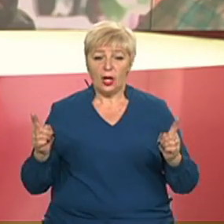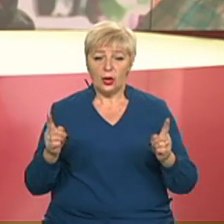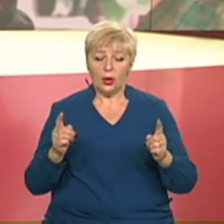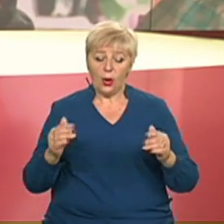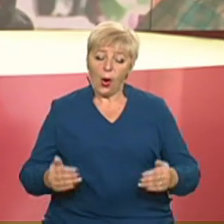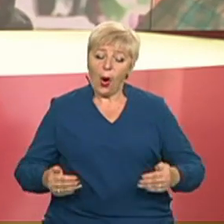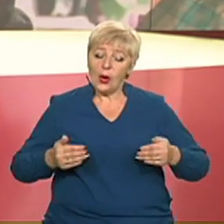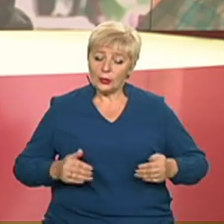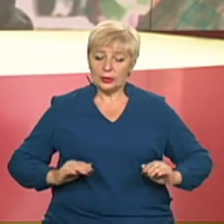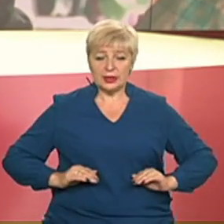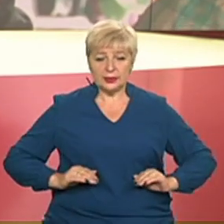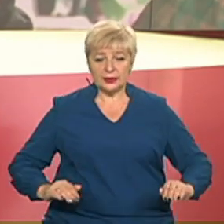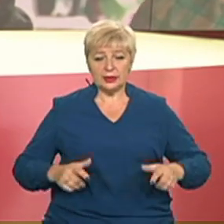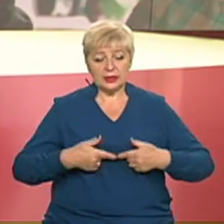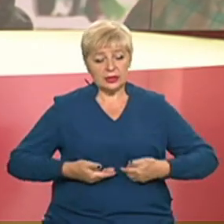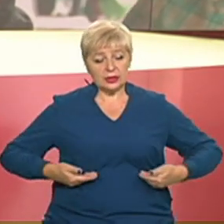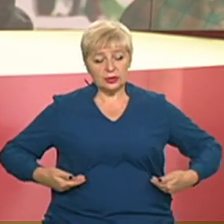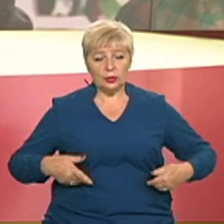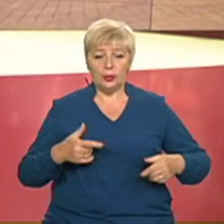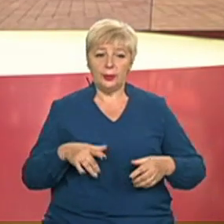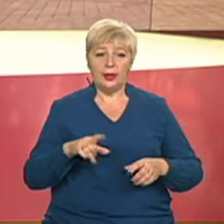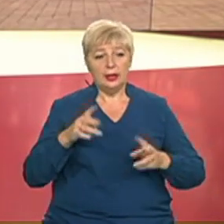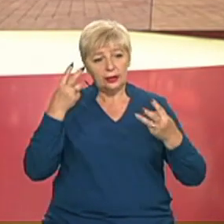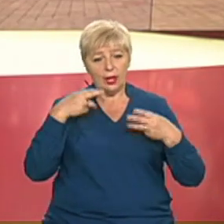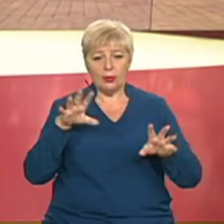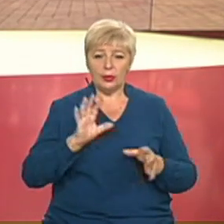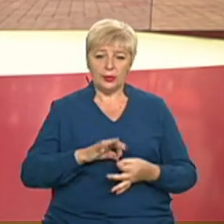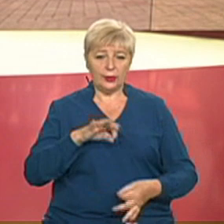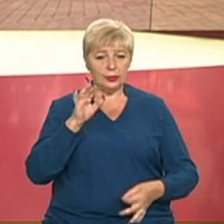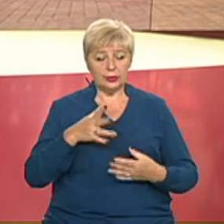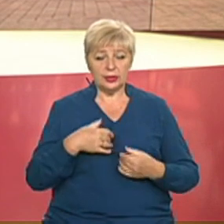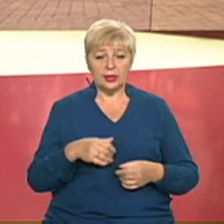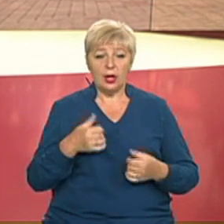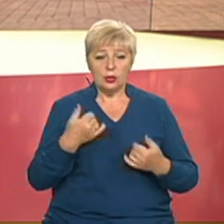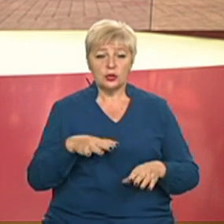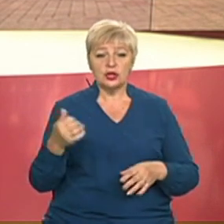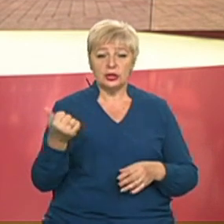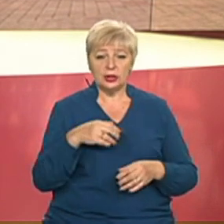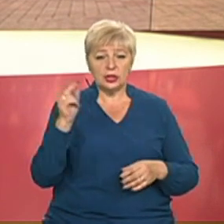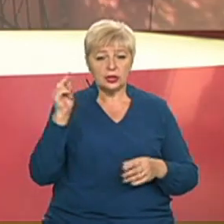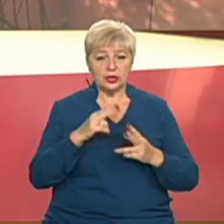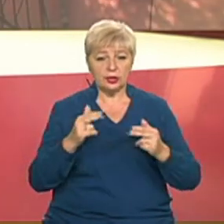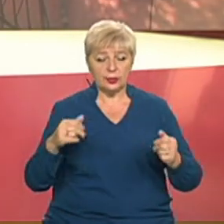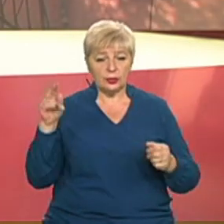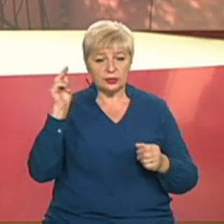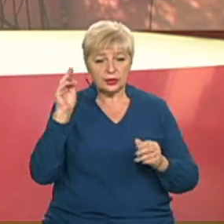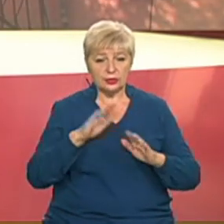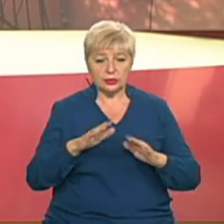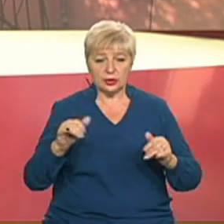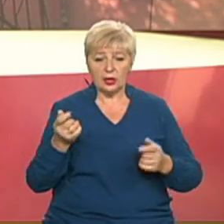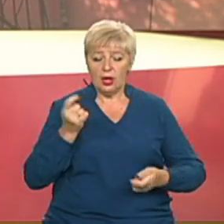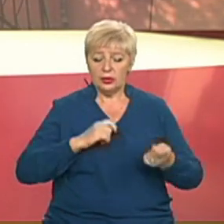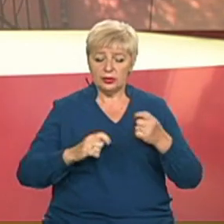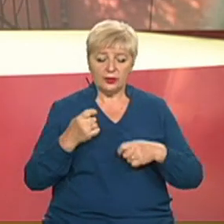Короткі спідниці, топи та модні худі. Українські школярі вже тиждень як одягаються не за канонами школи, а за